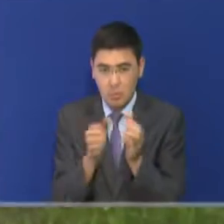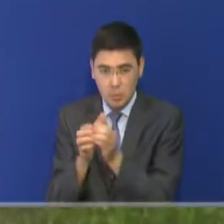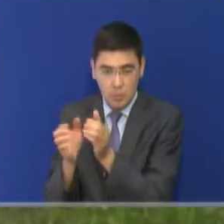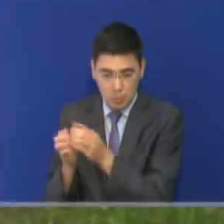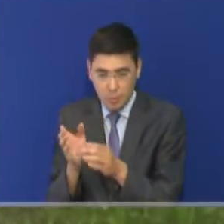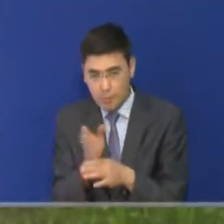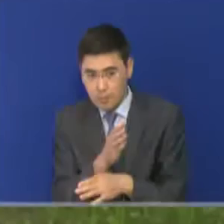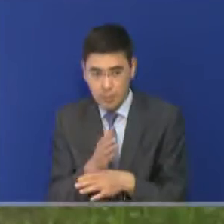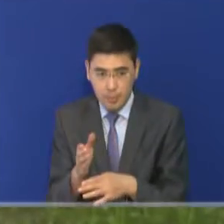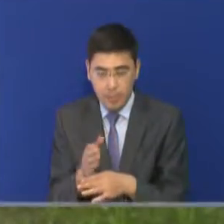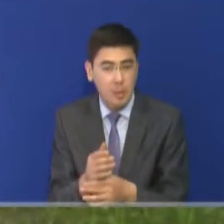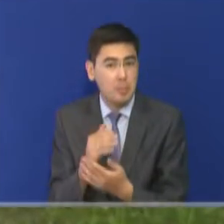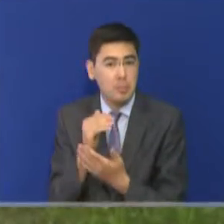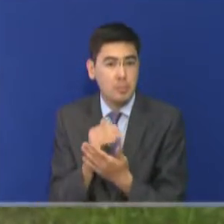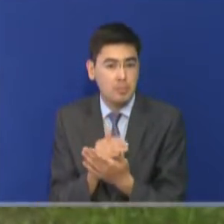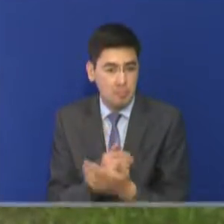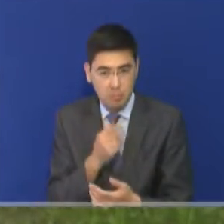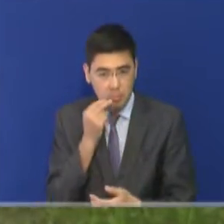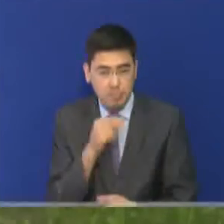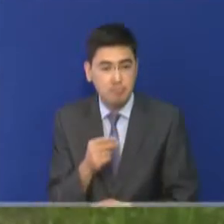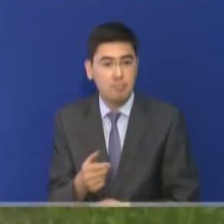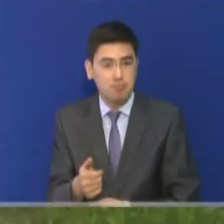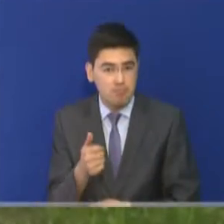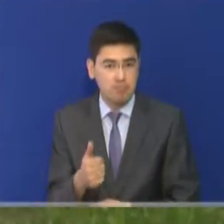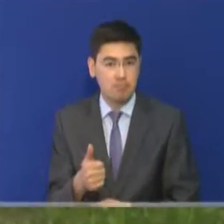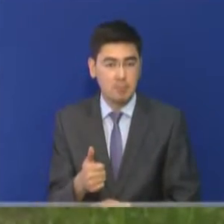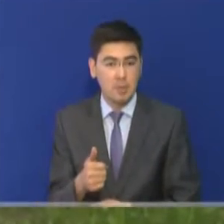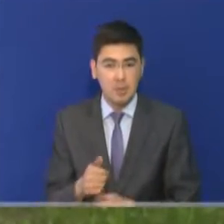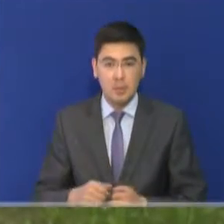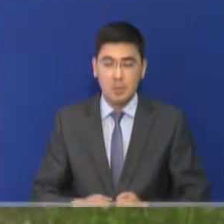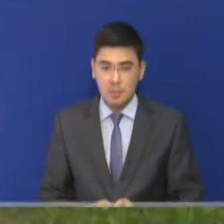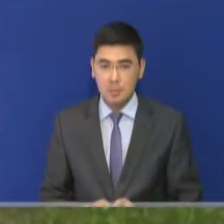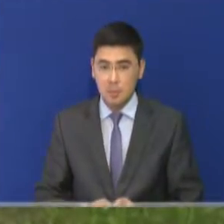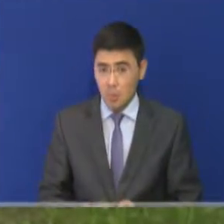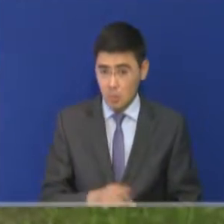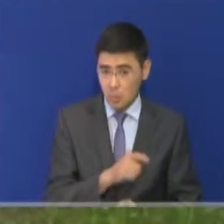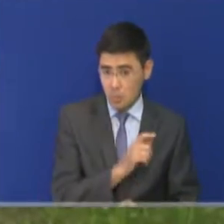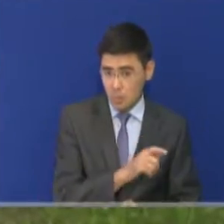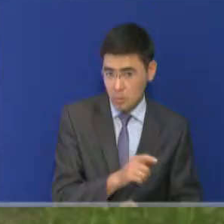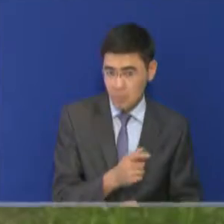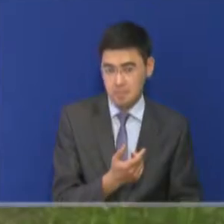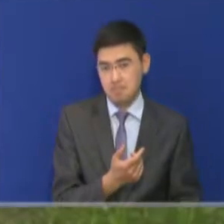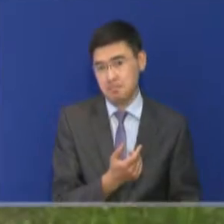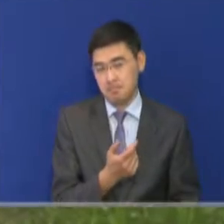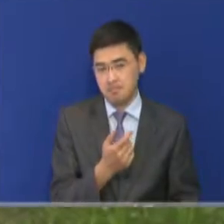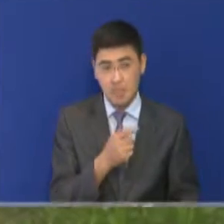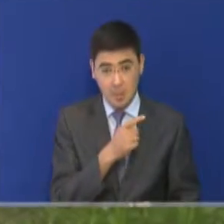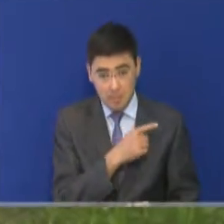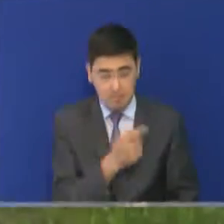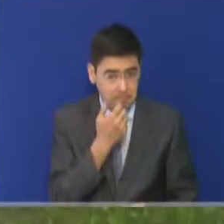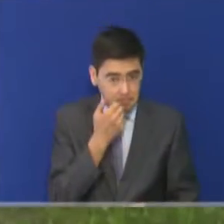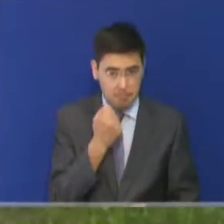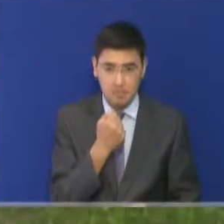получается очень как бы доступная на сегодняшний день. И именно для бюджетников, скажем, для тех, кто сможет